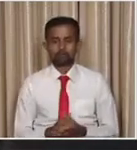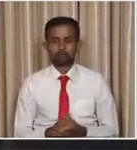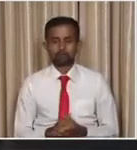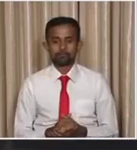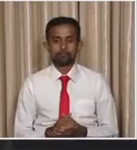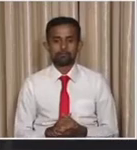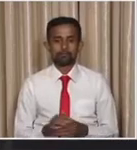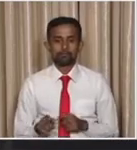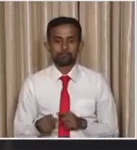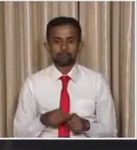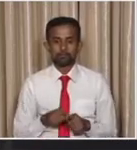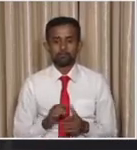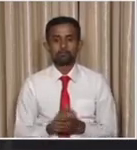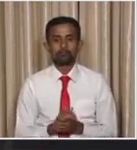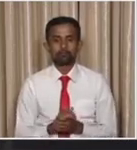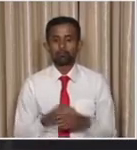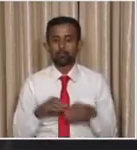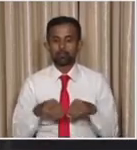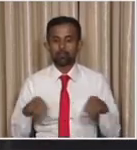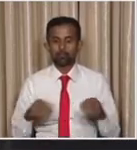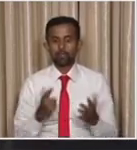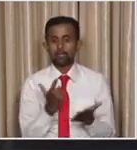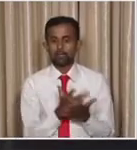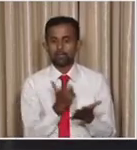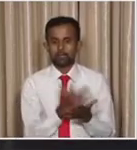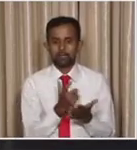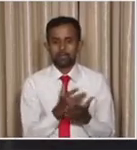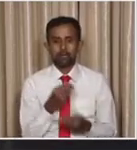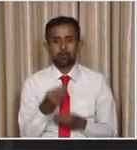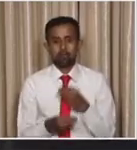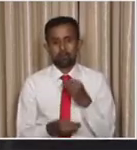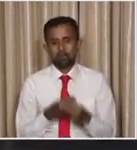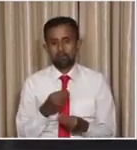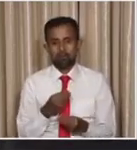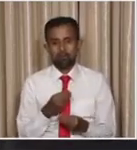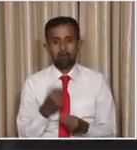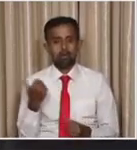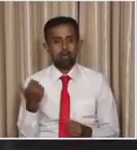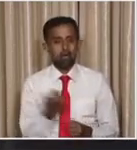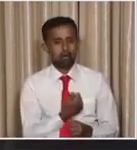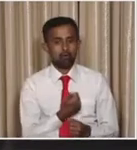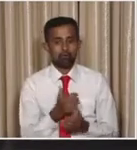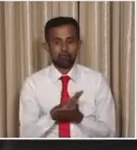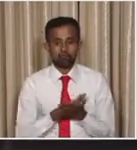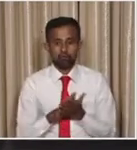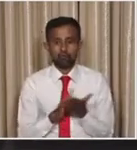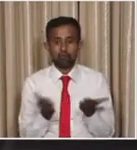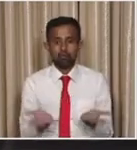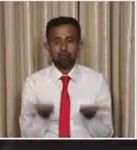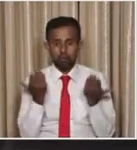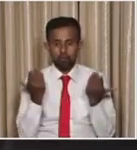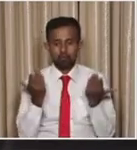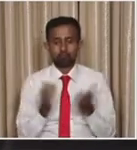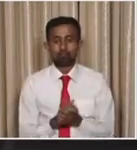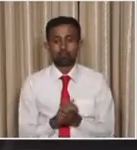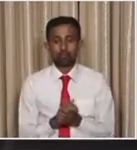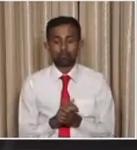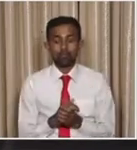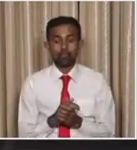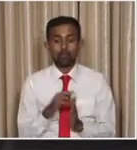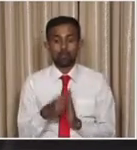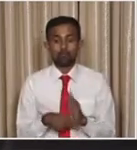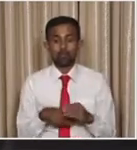වගේම තමයි සභාපතිතුමනි කෘෂි හා දීවර කර්මාන්ත නවීකරණය කිරීම හා ගොඩදැමීම ලංකාවේ